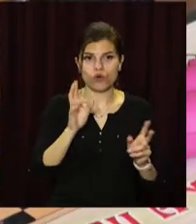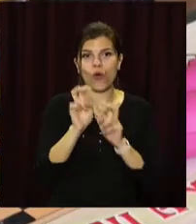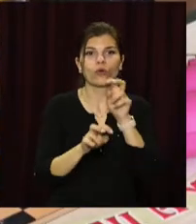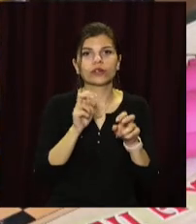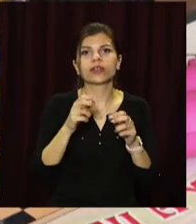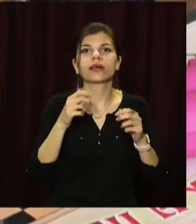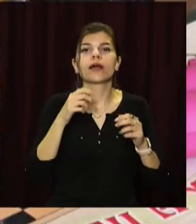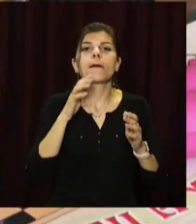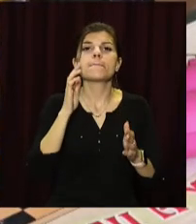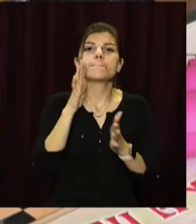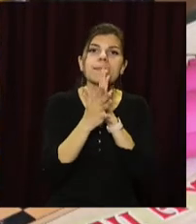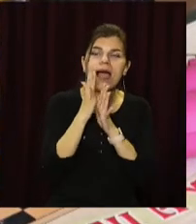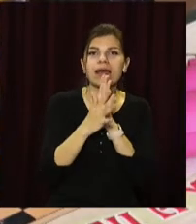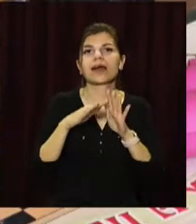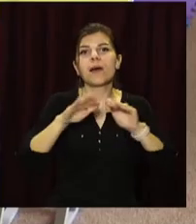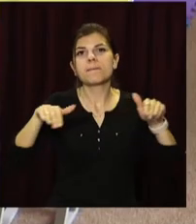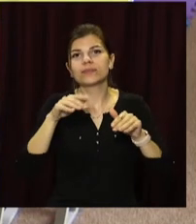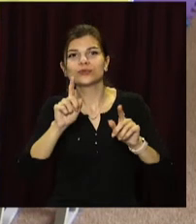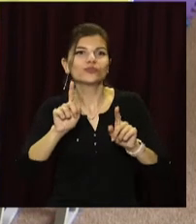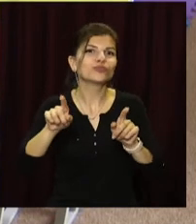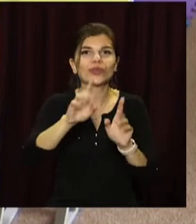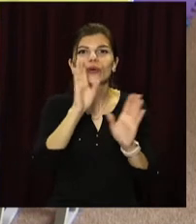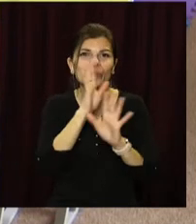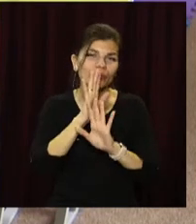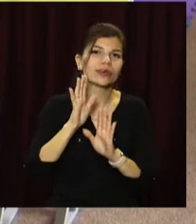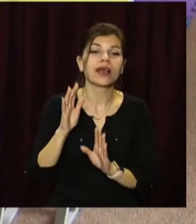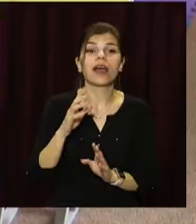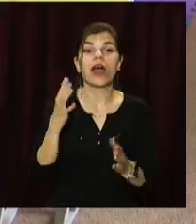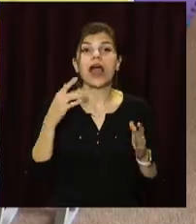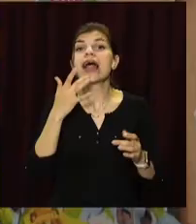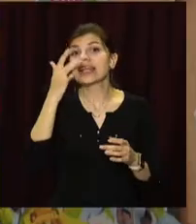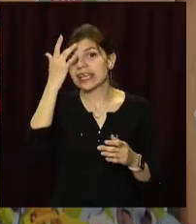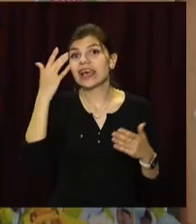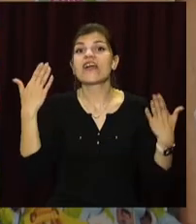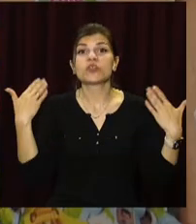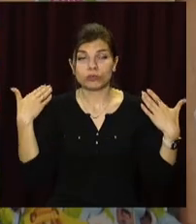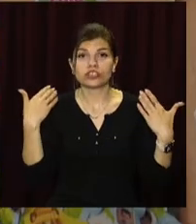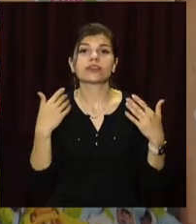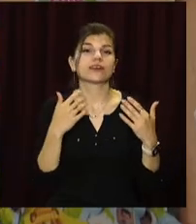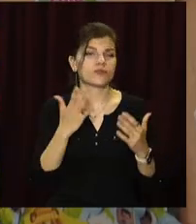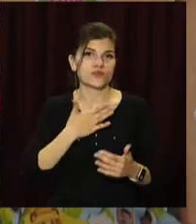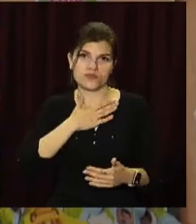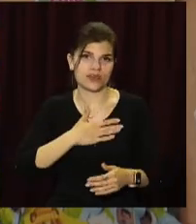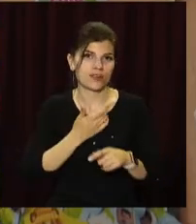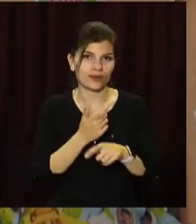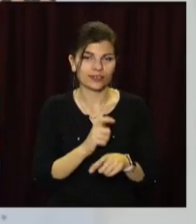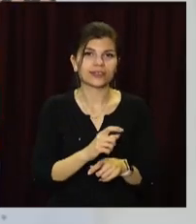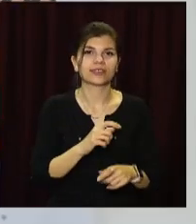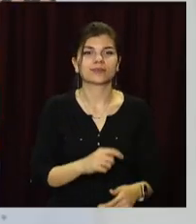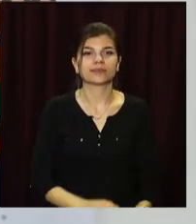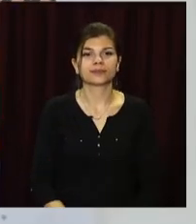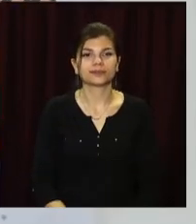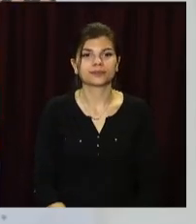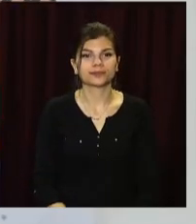до парку, басейну та мандруватимуть. А отже, літній відпочинок залишить у них чимало приємних вражень. Юлія Демченко, Роман